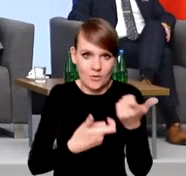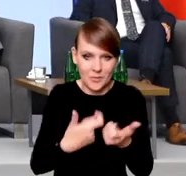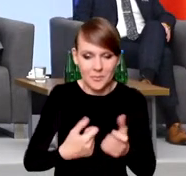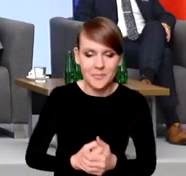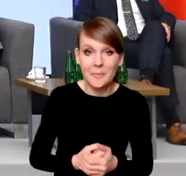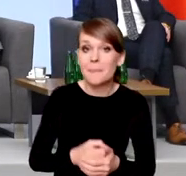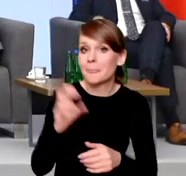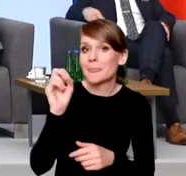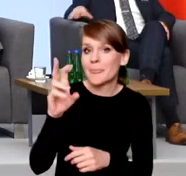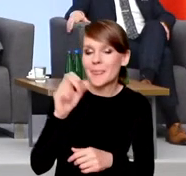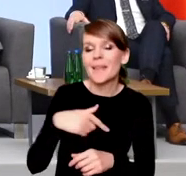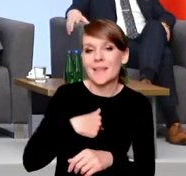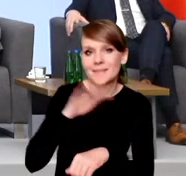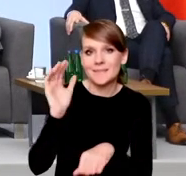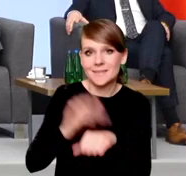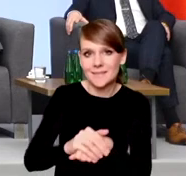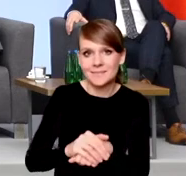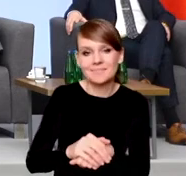zgadzam, że